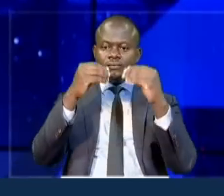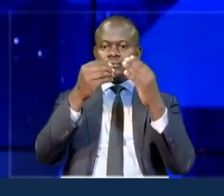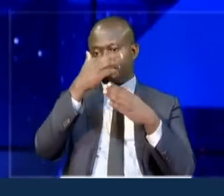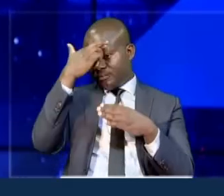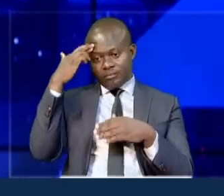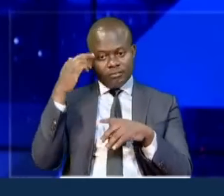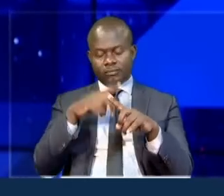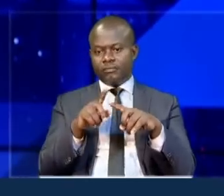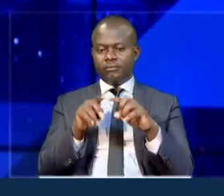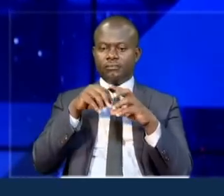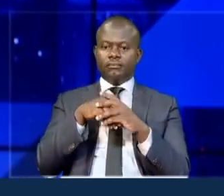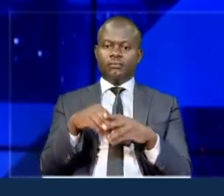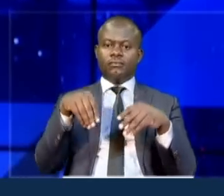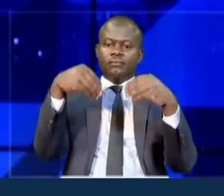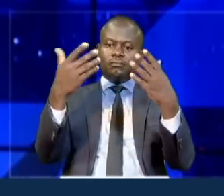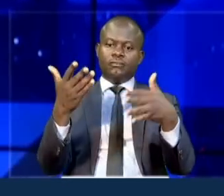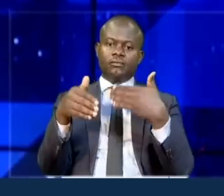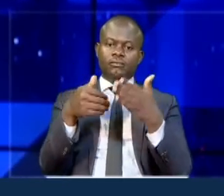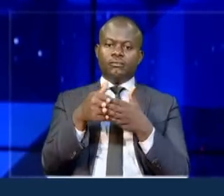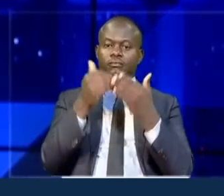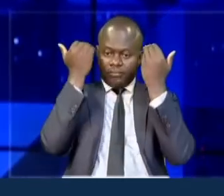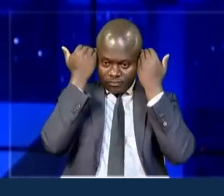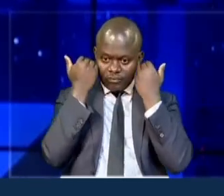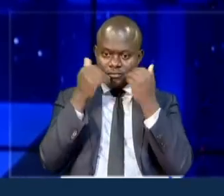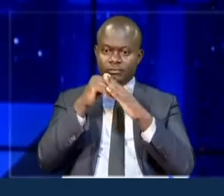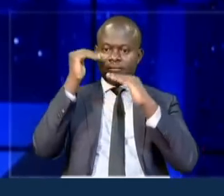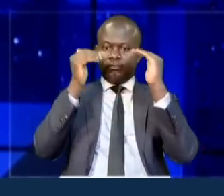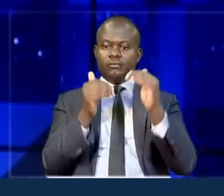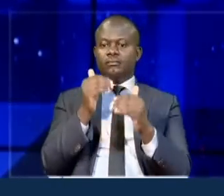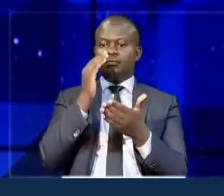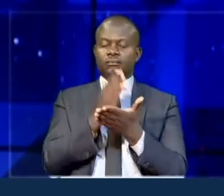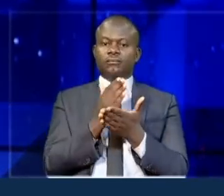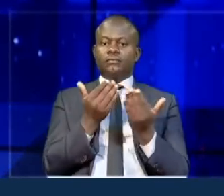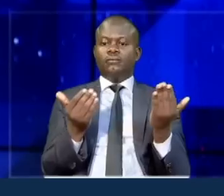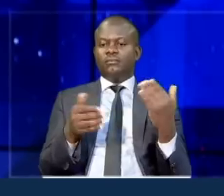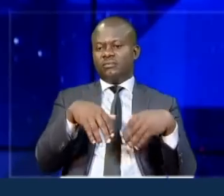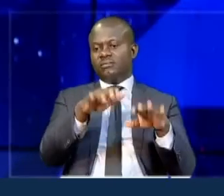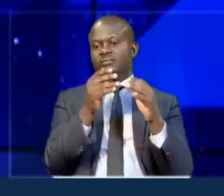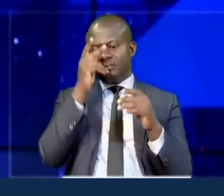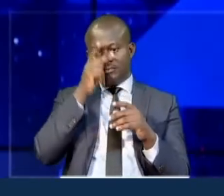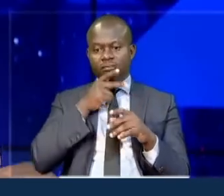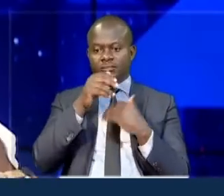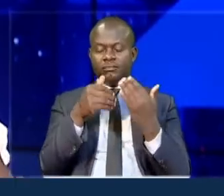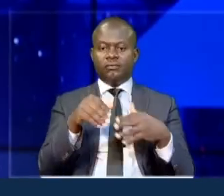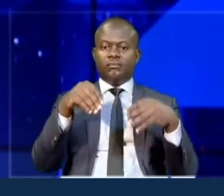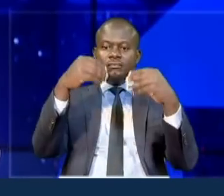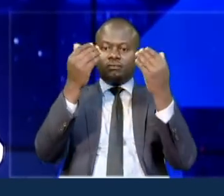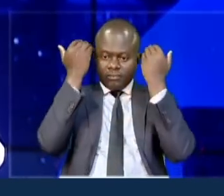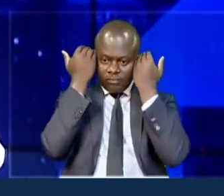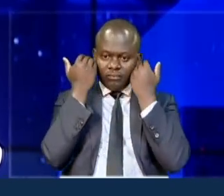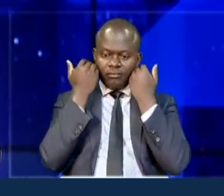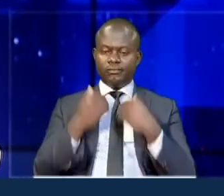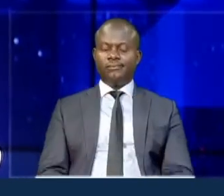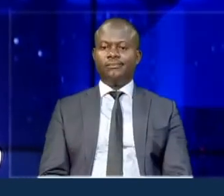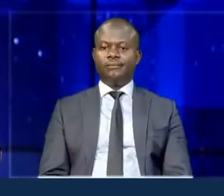bw'impamvu zitandukanye harimo n'ibyatanzwe n'inkiko mu rwego rwo kurenganura abana bari barahakanywe n'ababyeyi babo bahabwa ubutabera